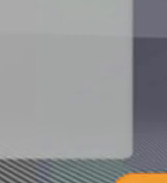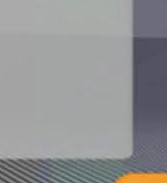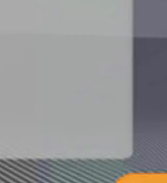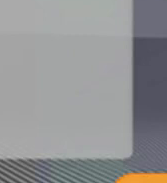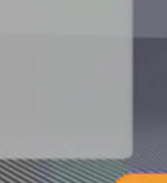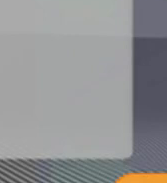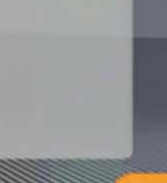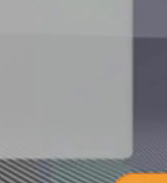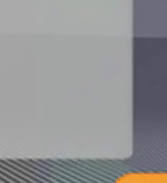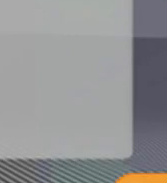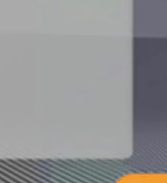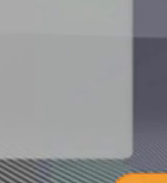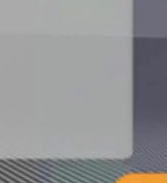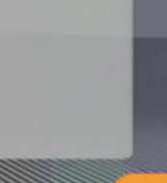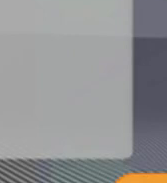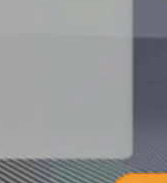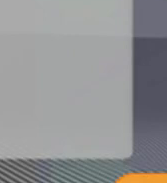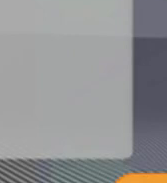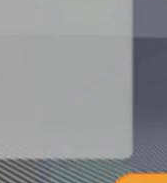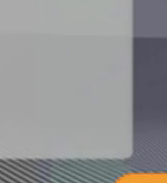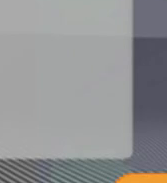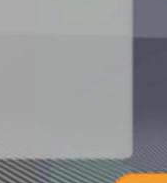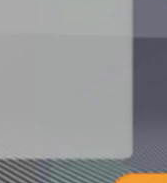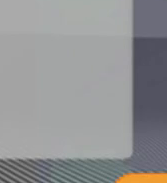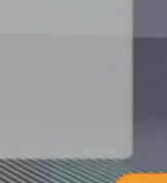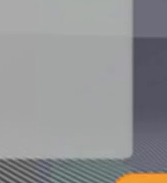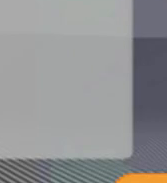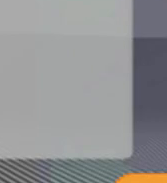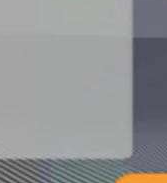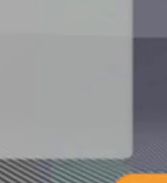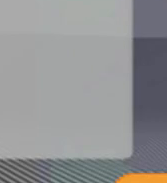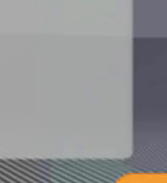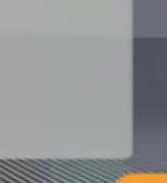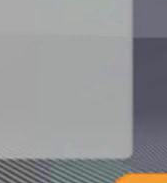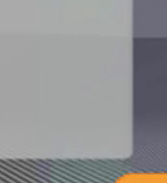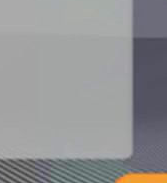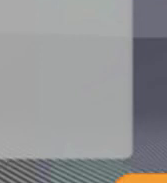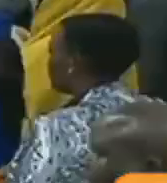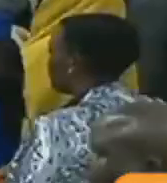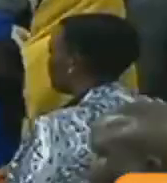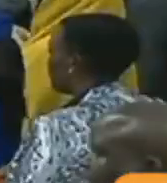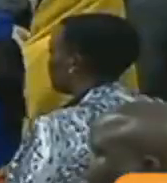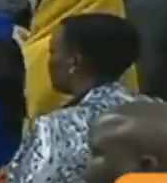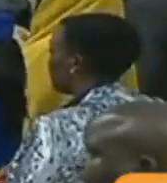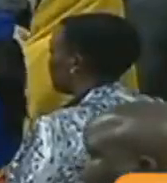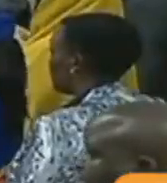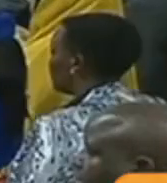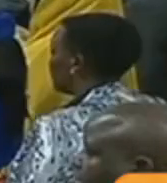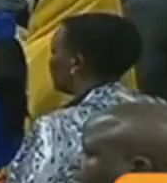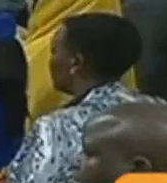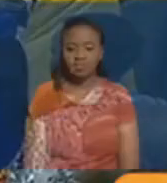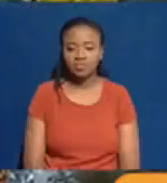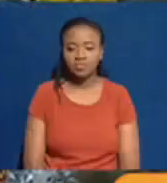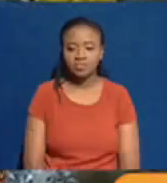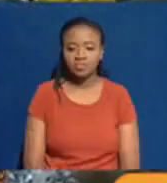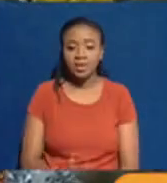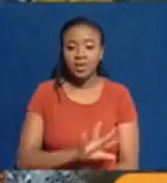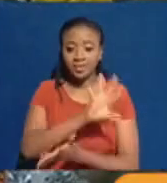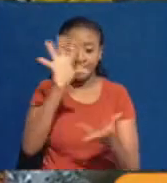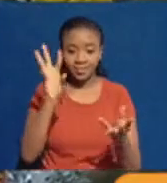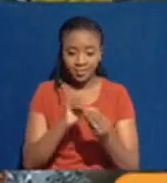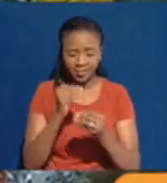haki na masuala ya sheria pia zitawapiga msasa makatibu katika wizara tofauti. Zoezi nzima litakamilika wiki